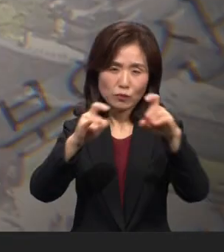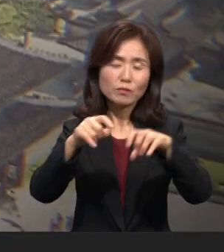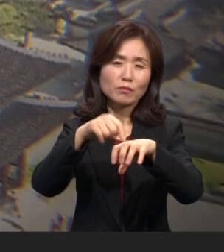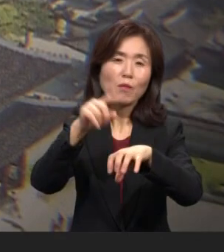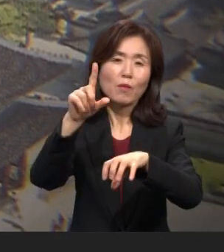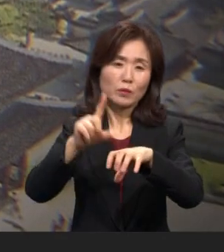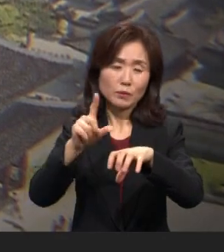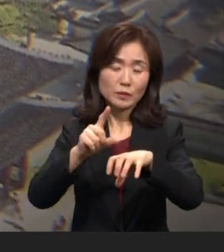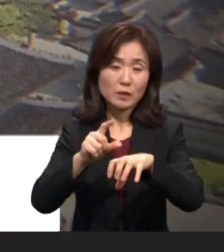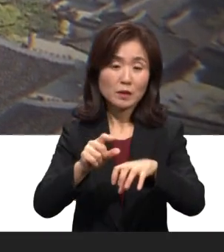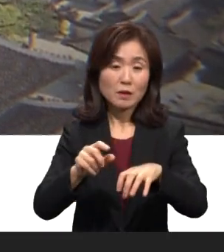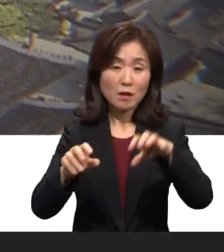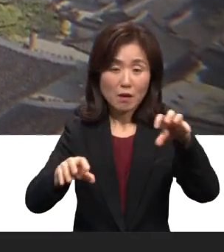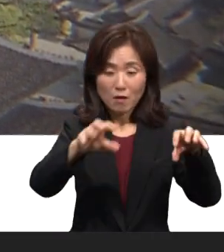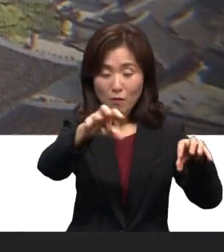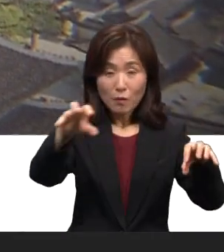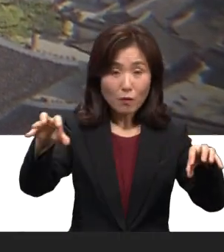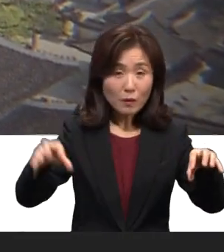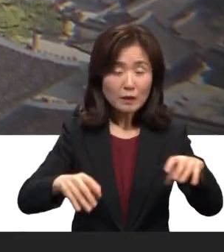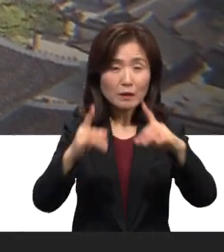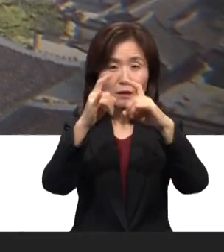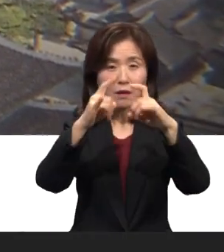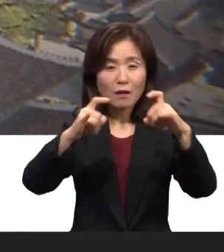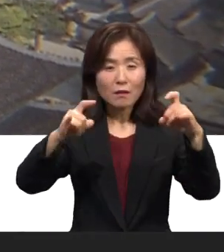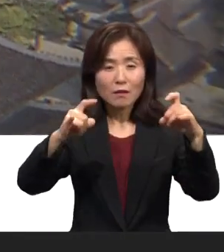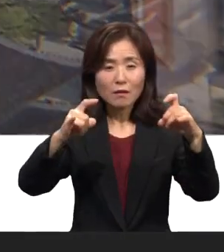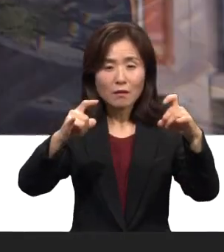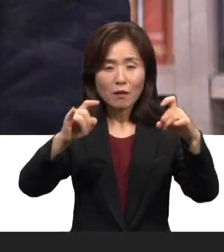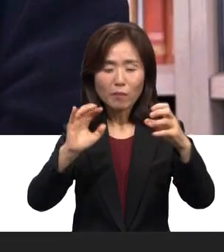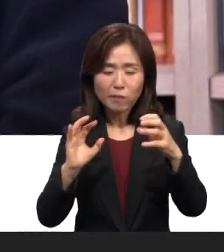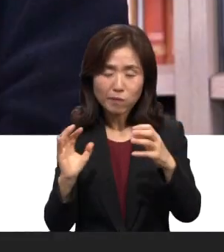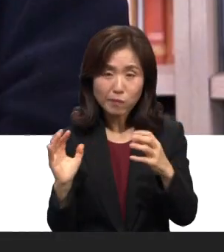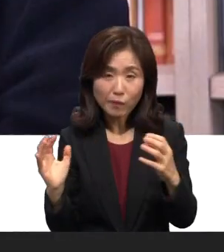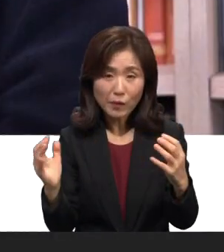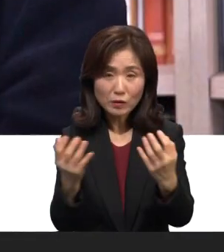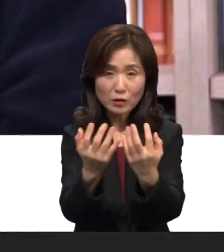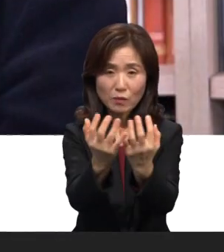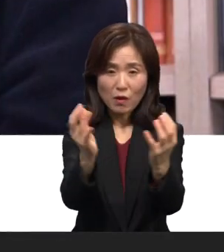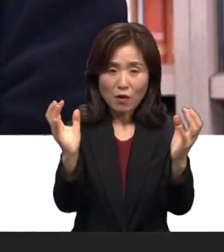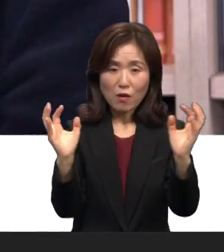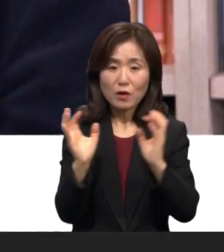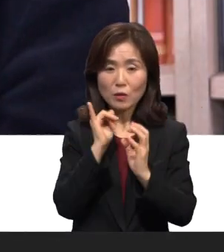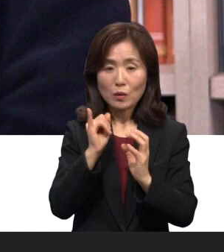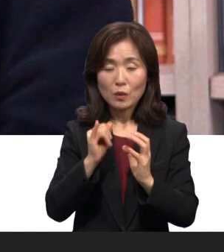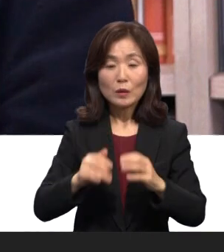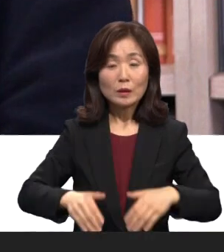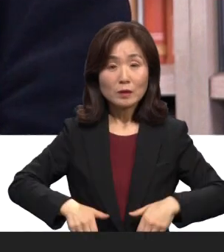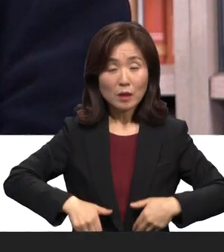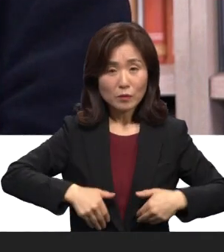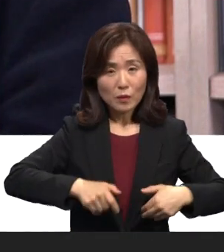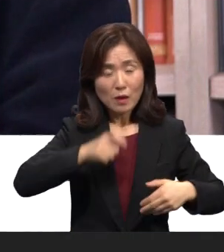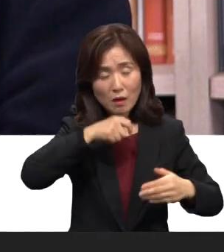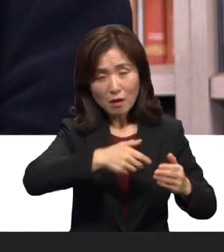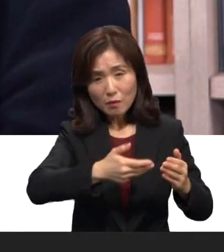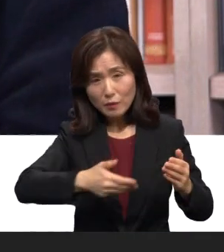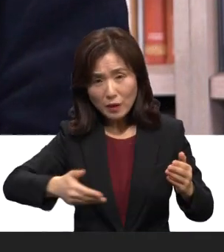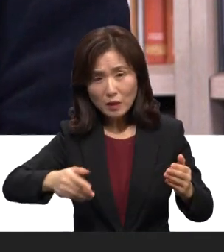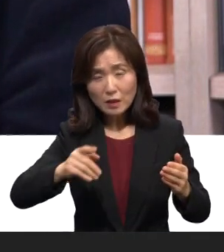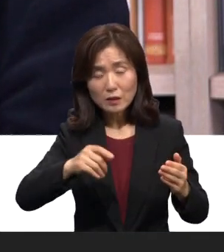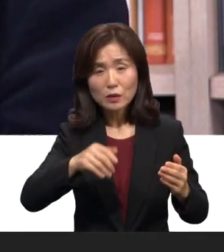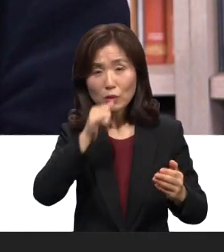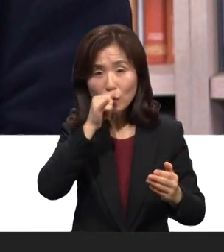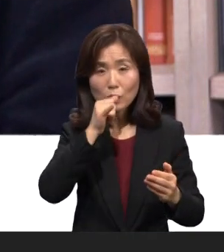사방이 산으로 둘러싸인 아늑한 군지, 그리고 남쪽으로 한강이 흐르고 북쪽으로 북한산이